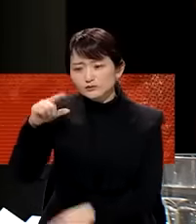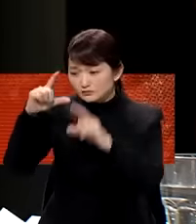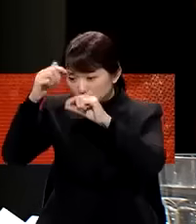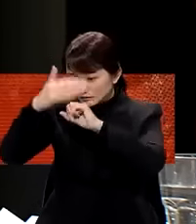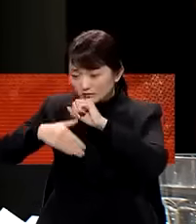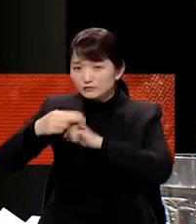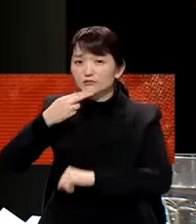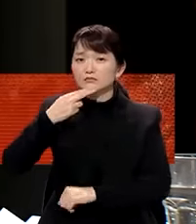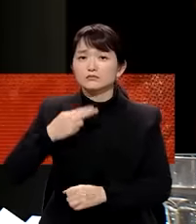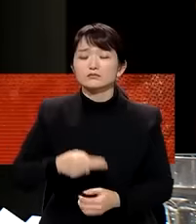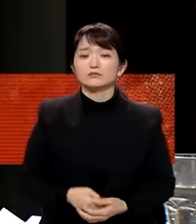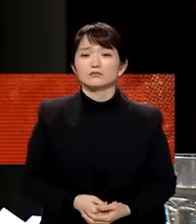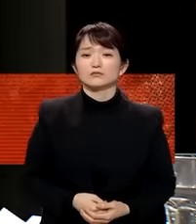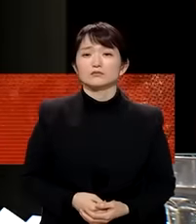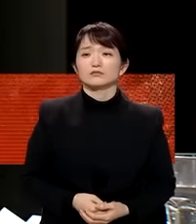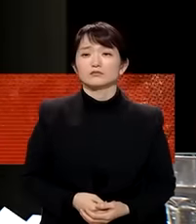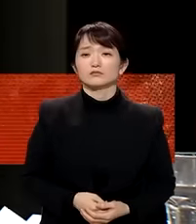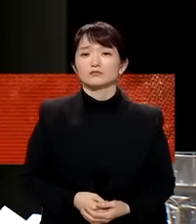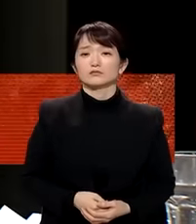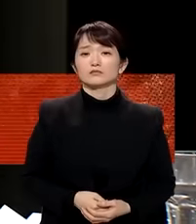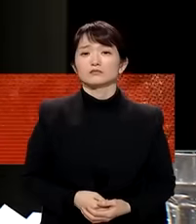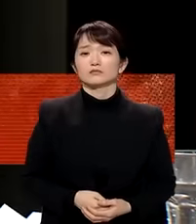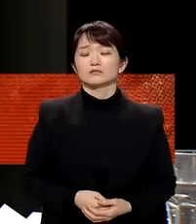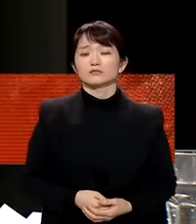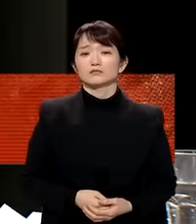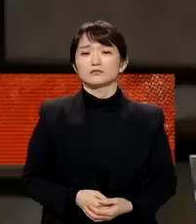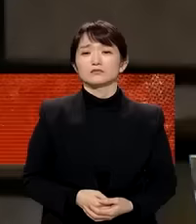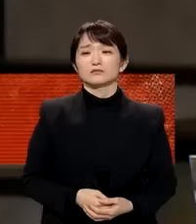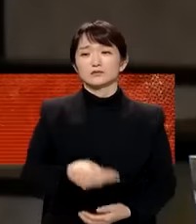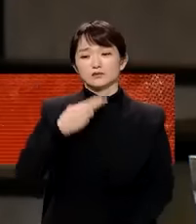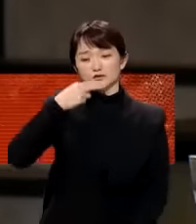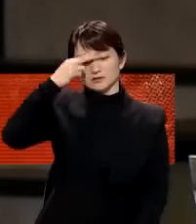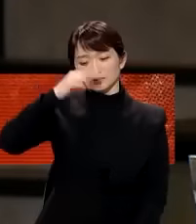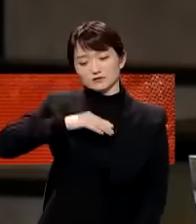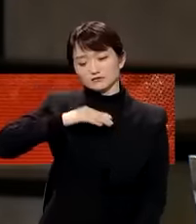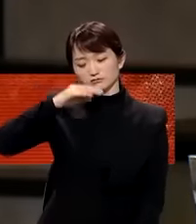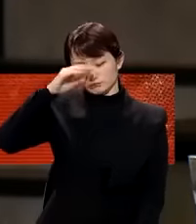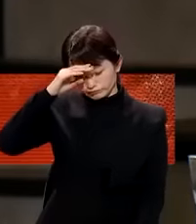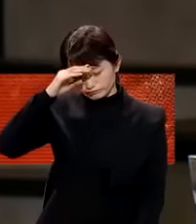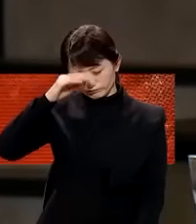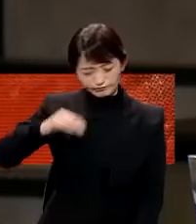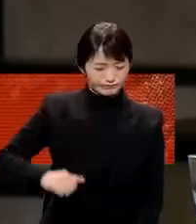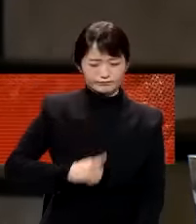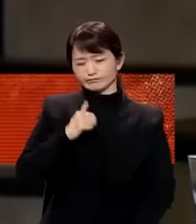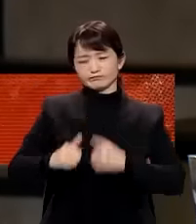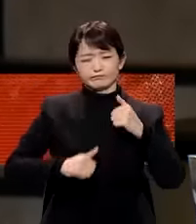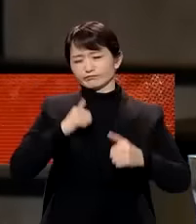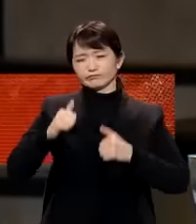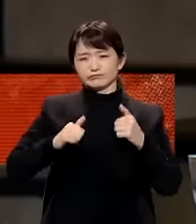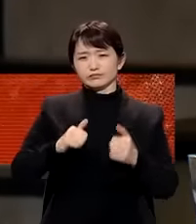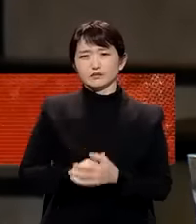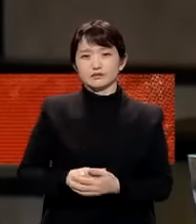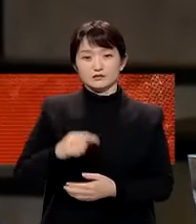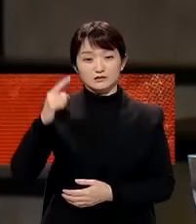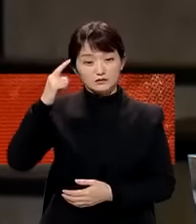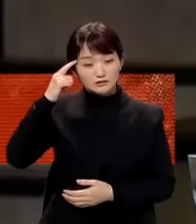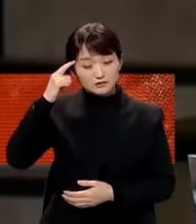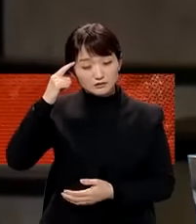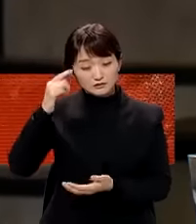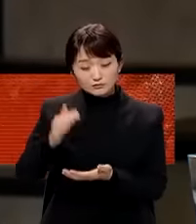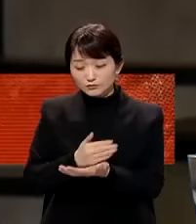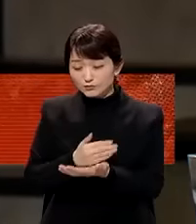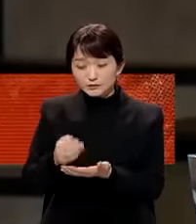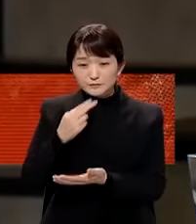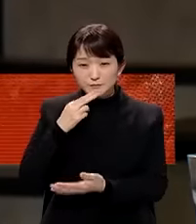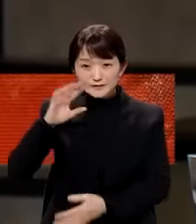없어요 어 교수님 실제로 이제 술에 취해서 뭐 분노를 했고 사물 변별력이 없었고 또 뭐